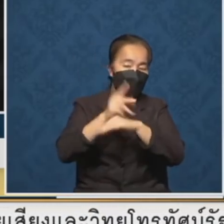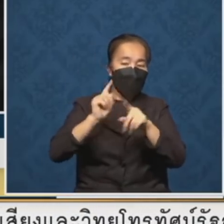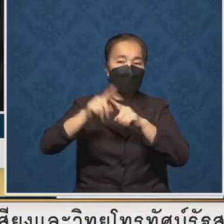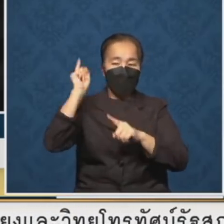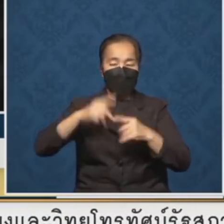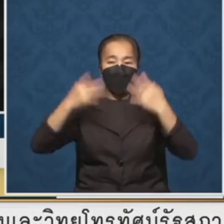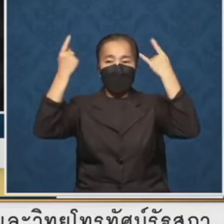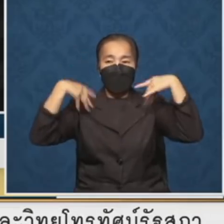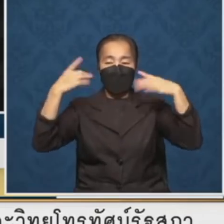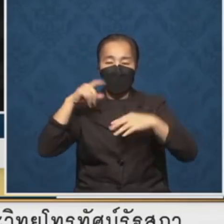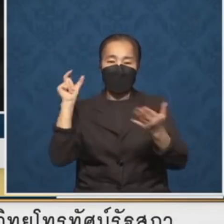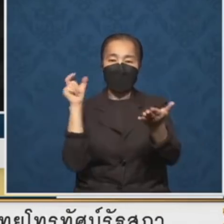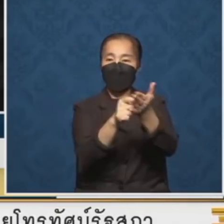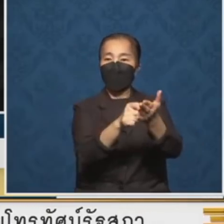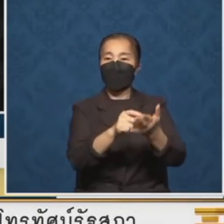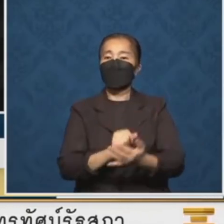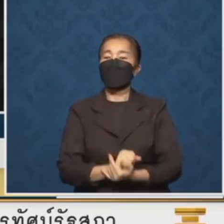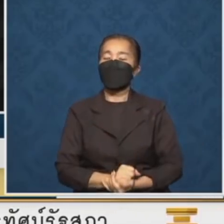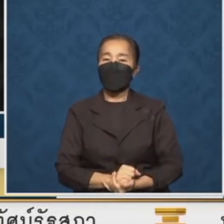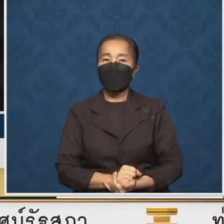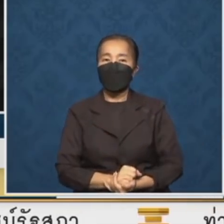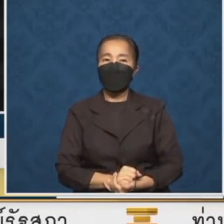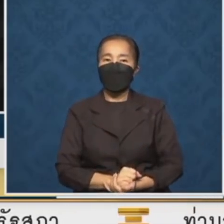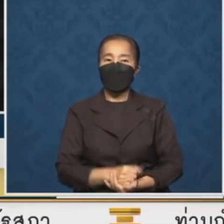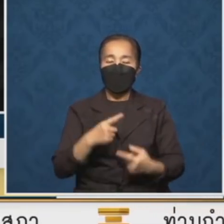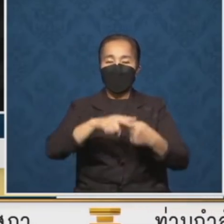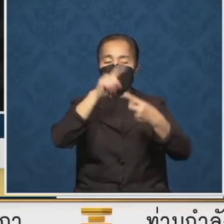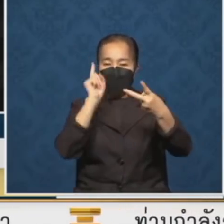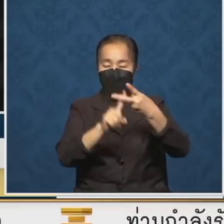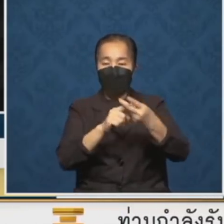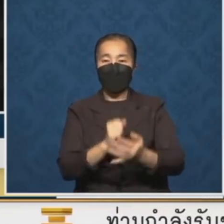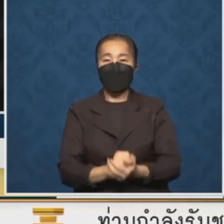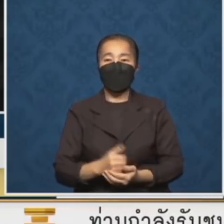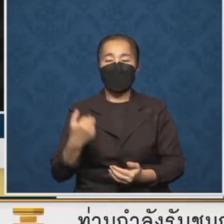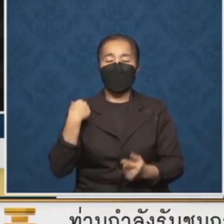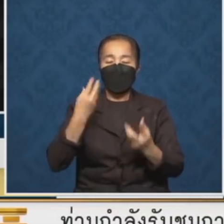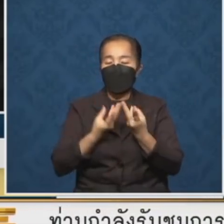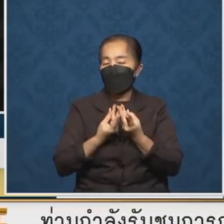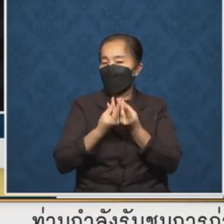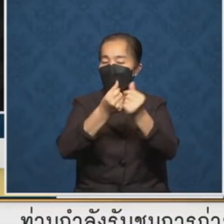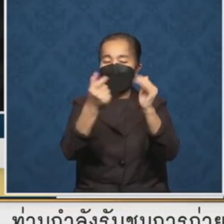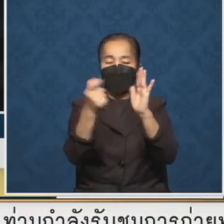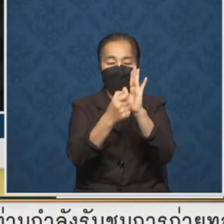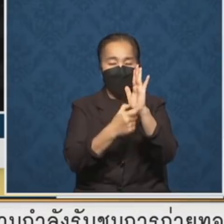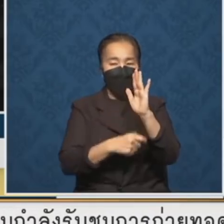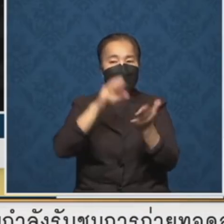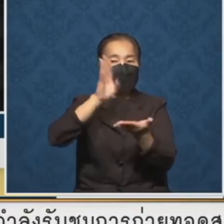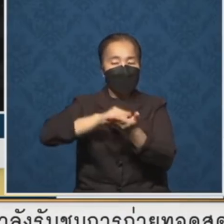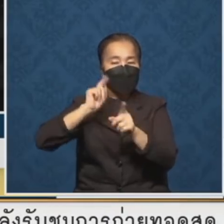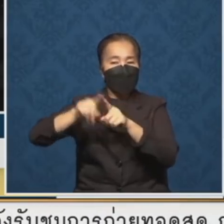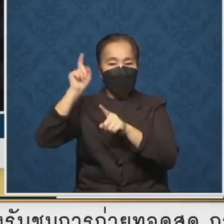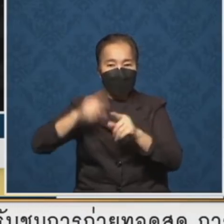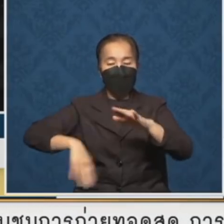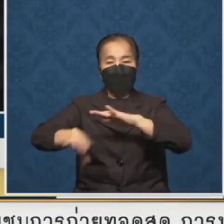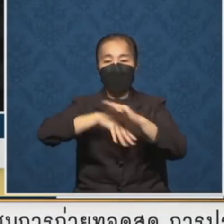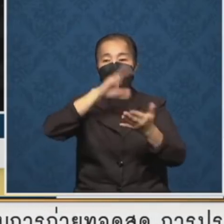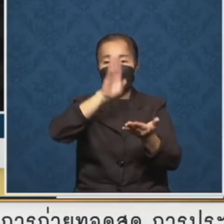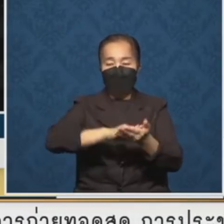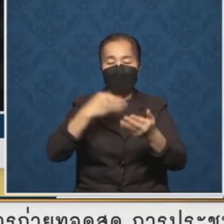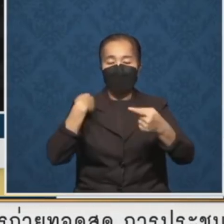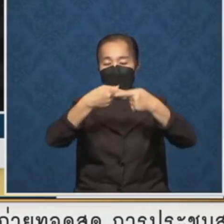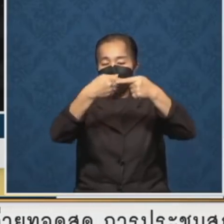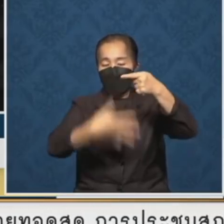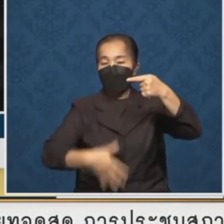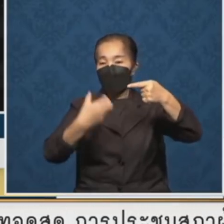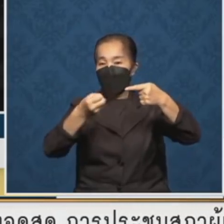นยืนยันครับและในภาคผนวกขอครับมีการระบุรายละเอียดข้อมูล ที่จะต้องจัดเก็บรวมแล้วทั้งหมด14ข้อย่อย